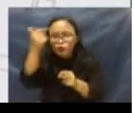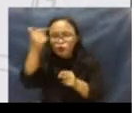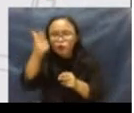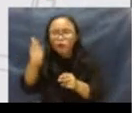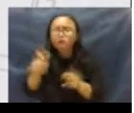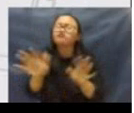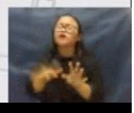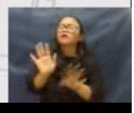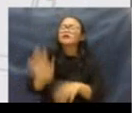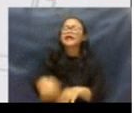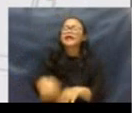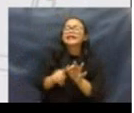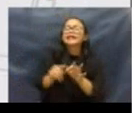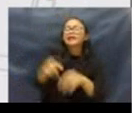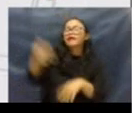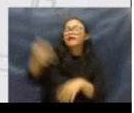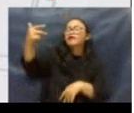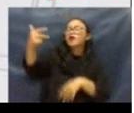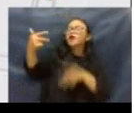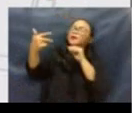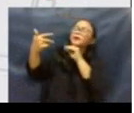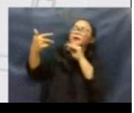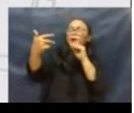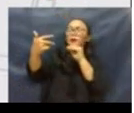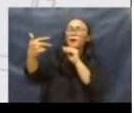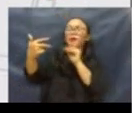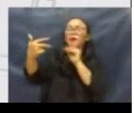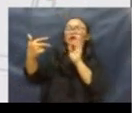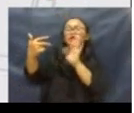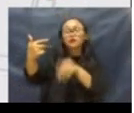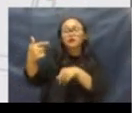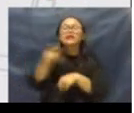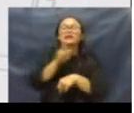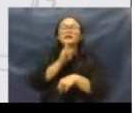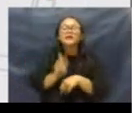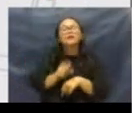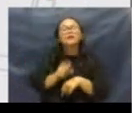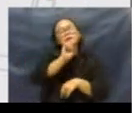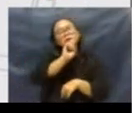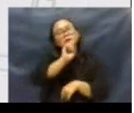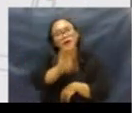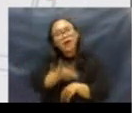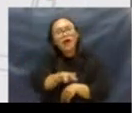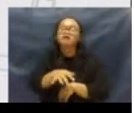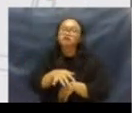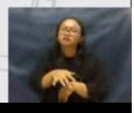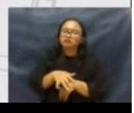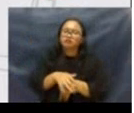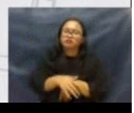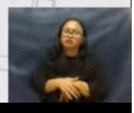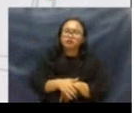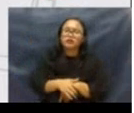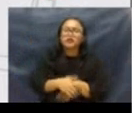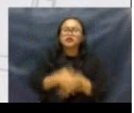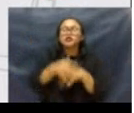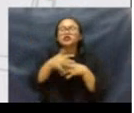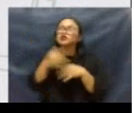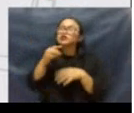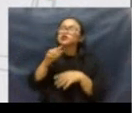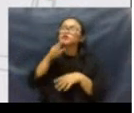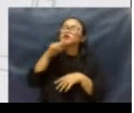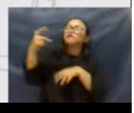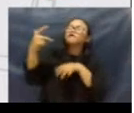ada, Bapak dan Ibu mencontohkan bahwa saya jadi kepikiran bahwa ini jangan-jangan itu lakukan